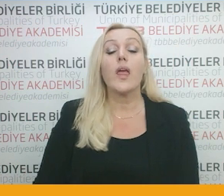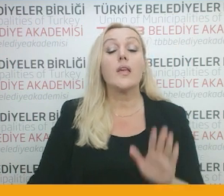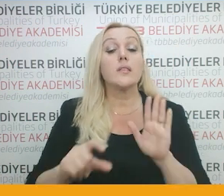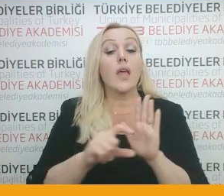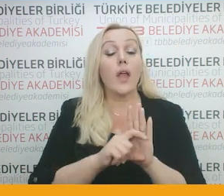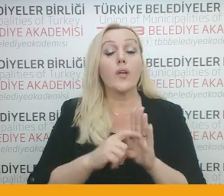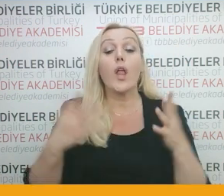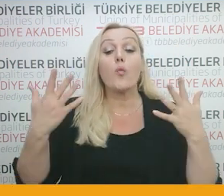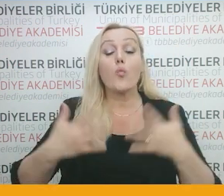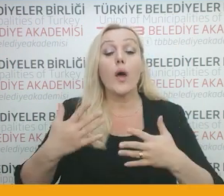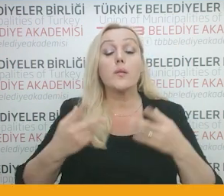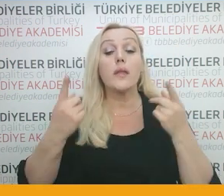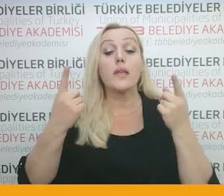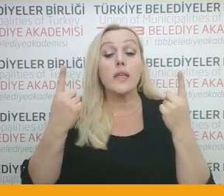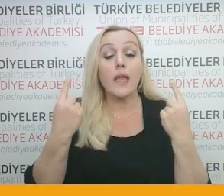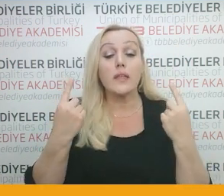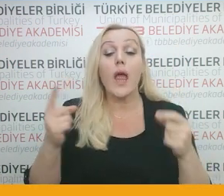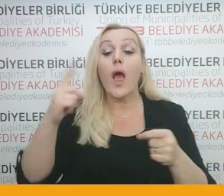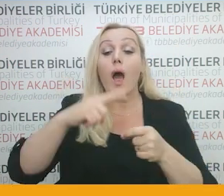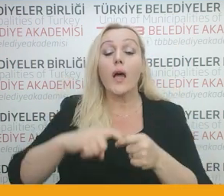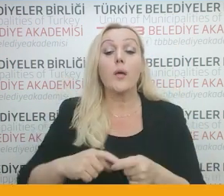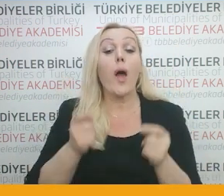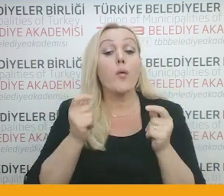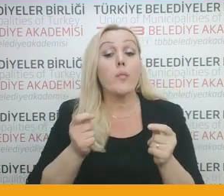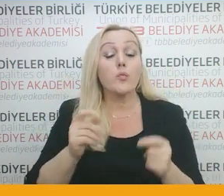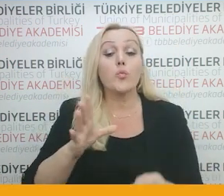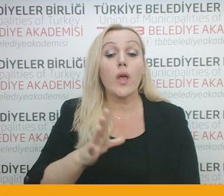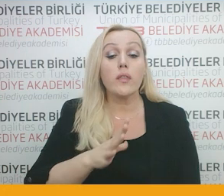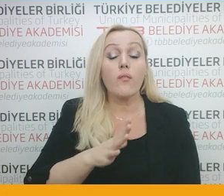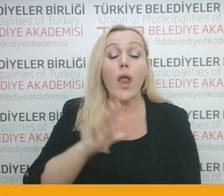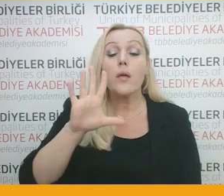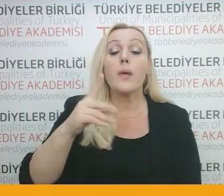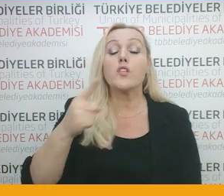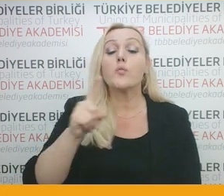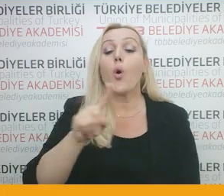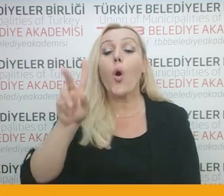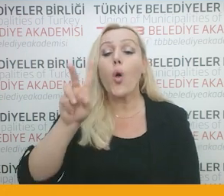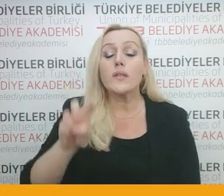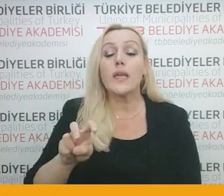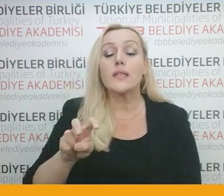Sertifikalı muhasebe yetkilisi atama zorunluluğu var arkadaşlar. 5018'in yine geçici maddesinde